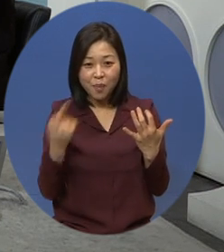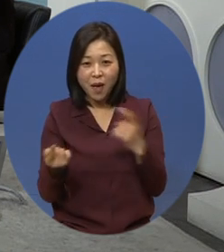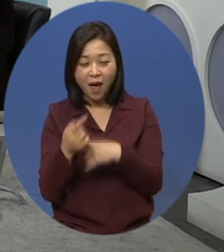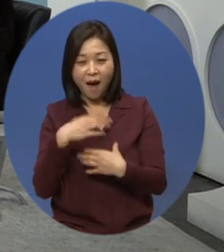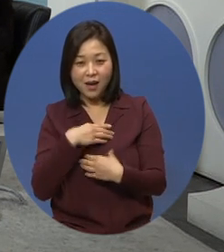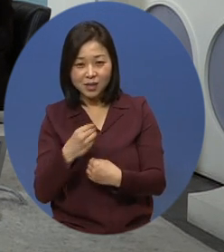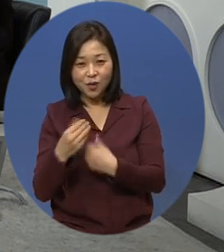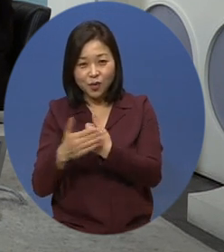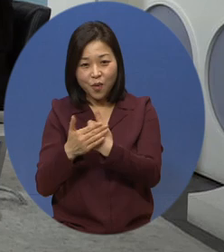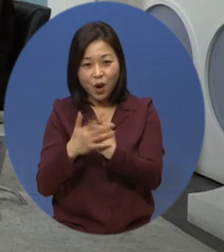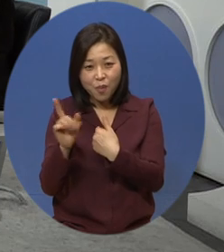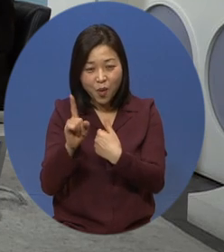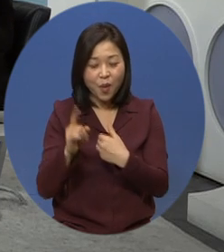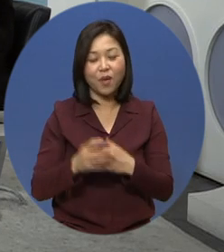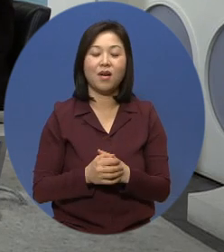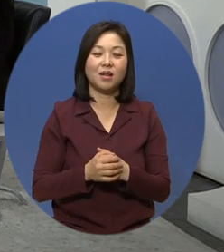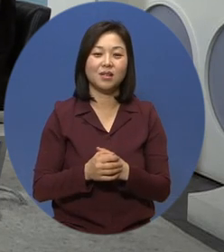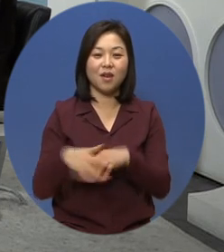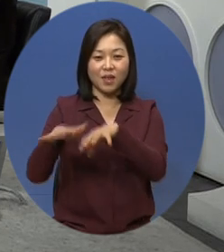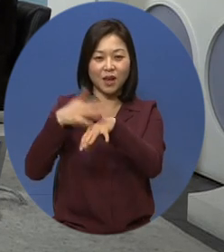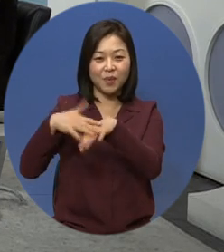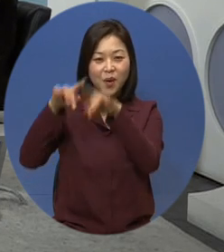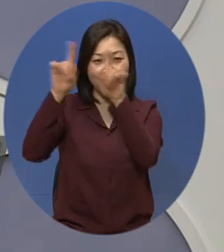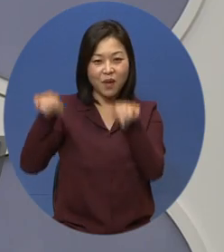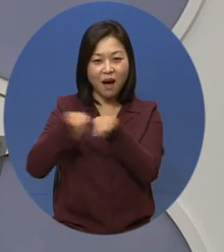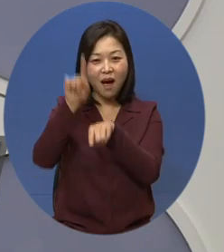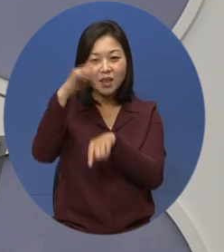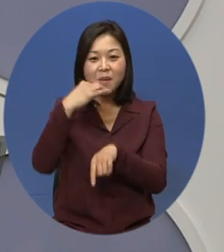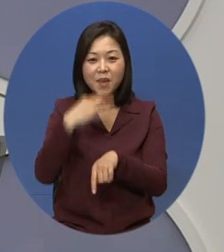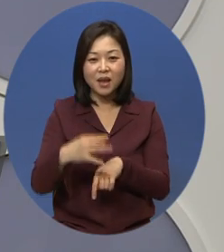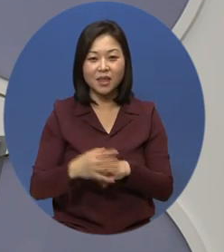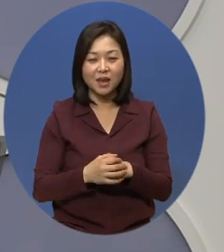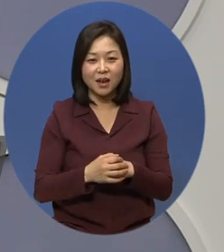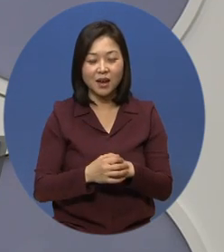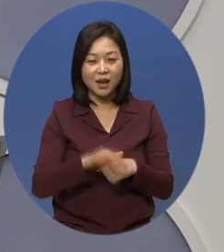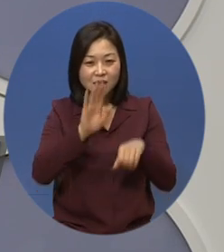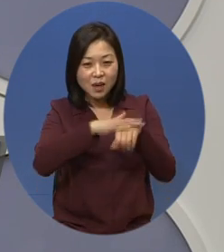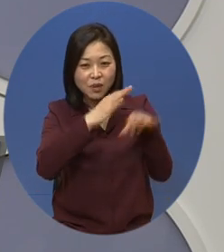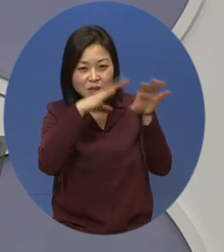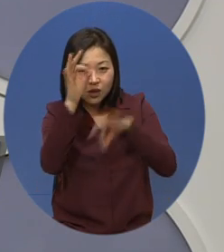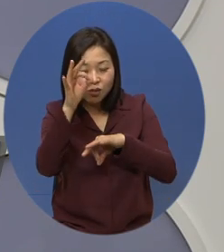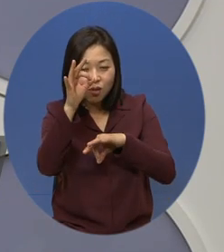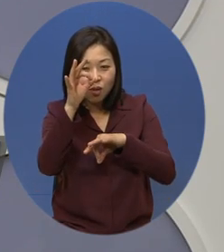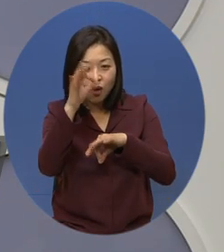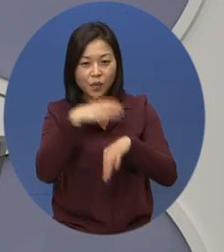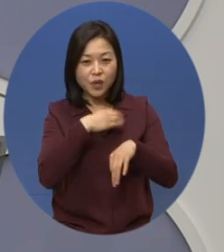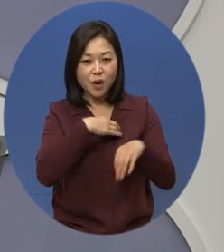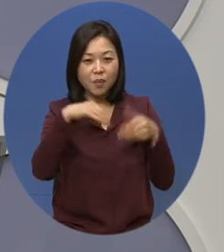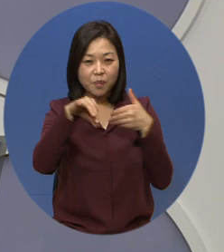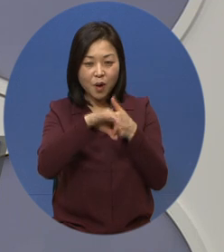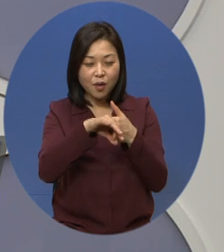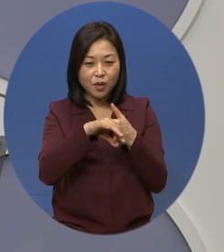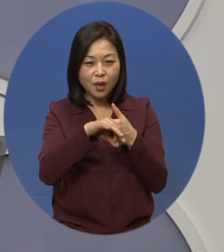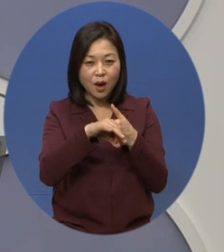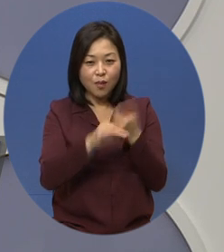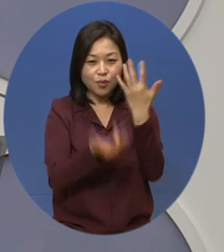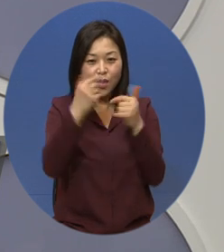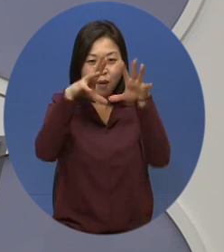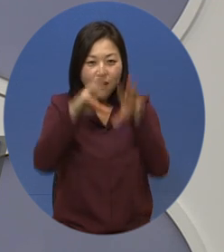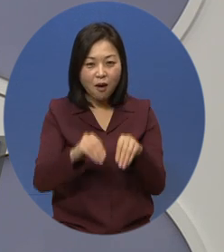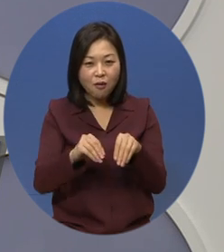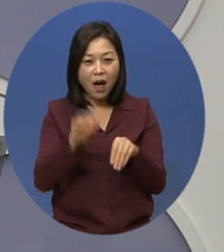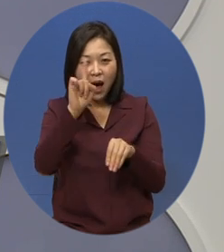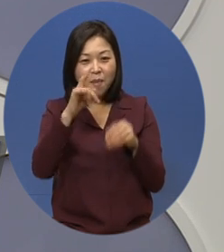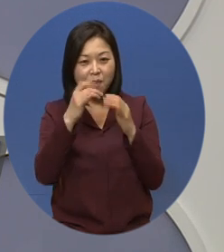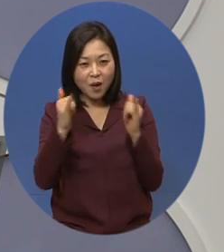자체라는 걸 그럼 그 다음 요한 아마 가지고 잘못될까 그 거기엔 이렇게 불 끌려고 딱 한명이